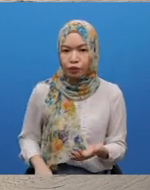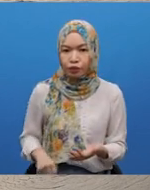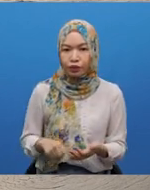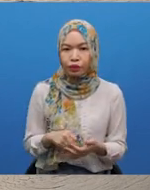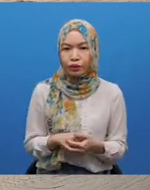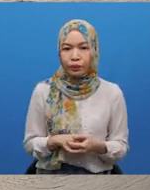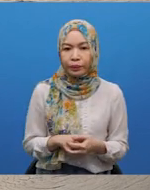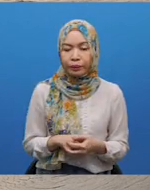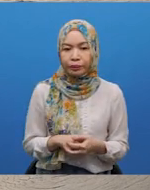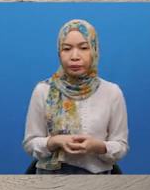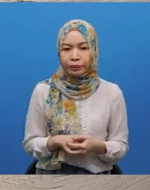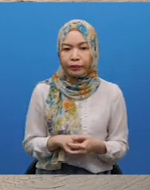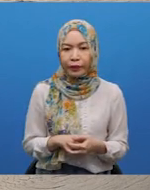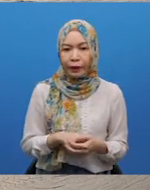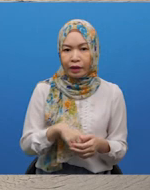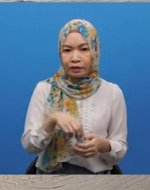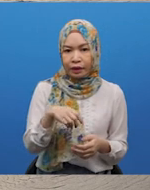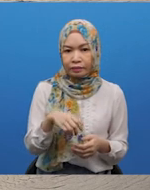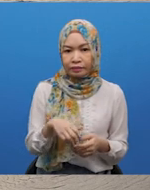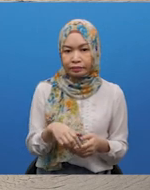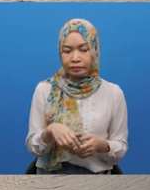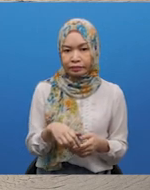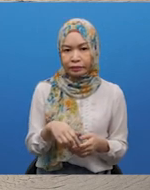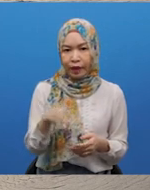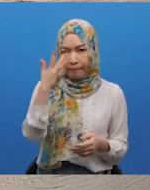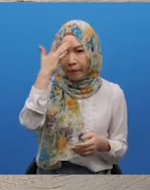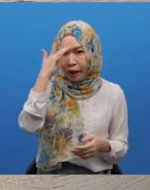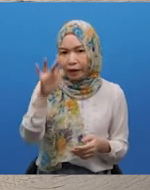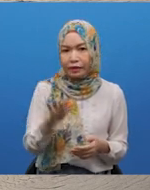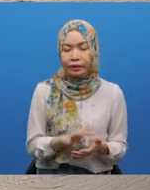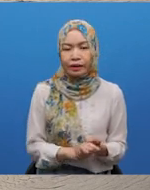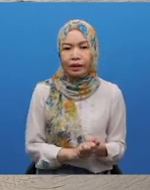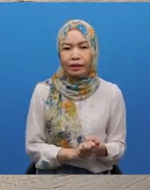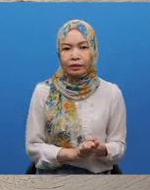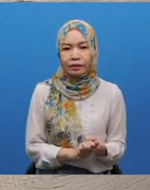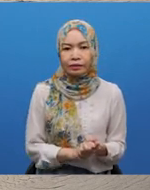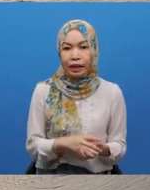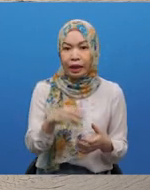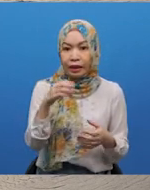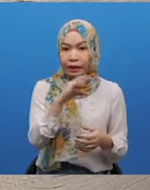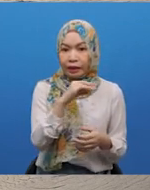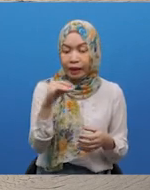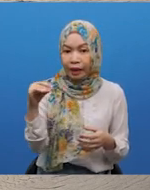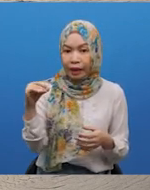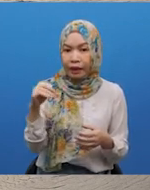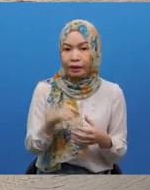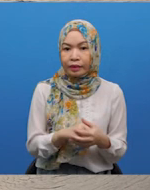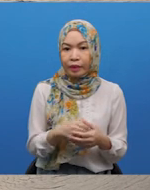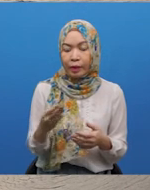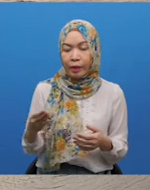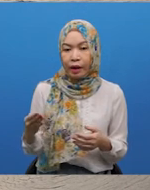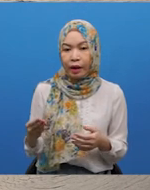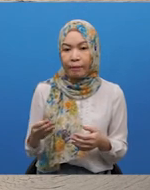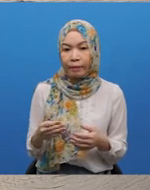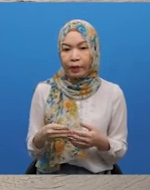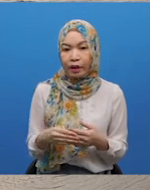Bestari. Terdapat dalam baris dua, rangkap kedua. Dan beberapa bulan,